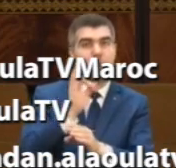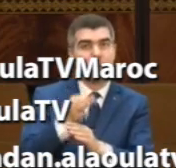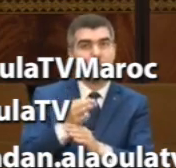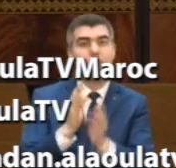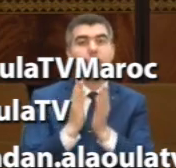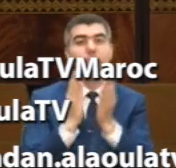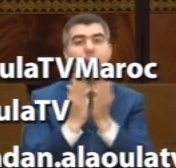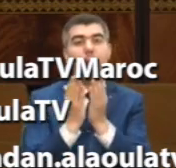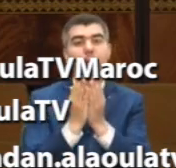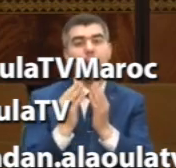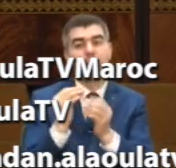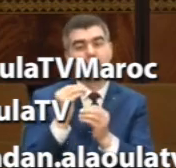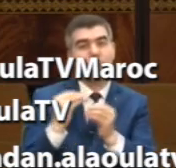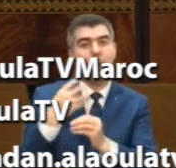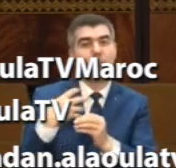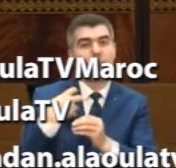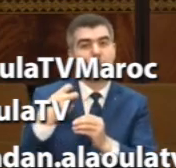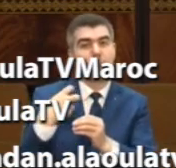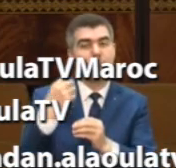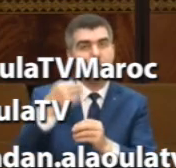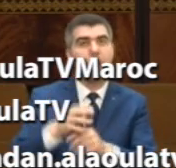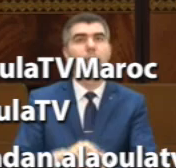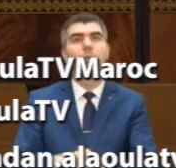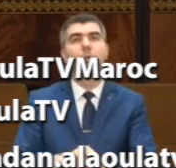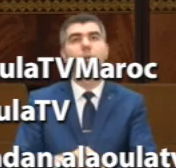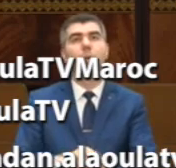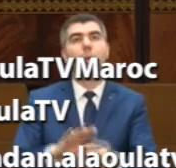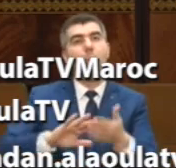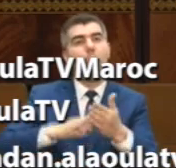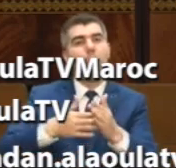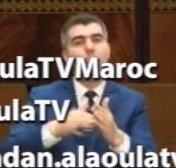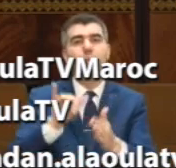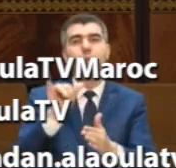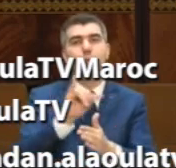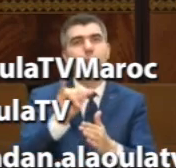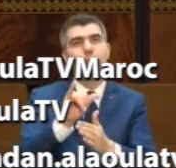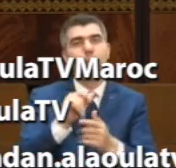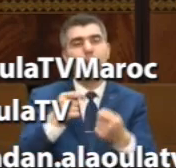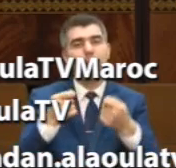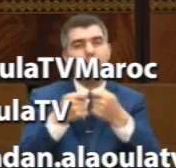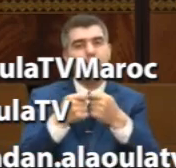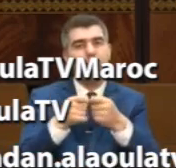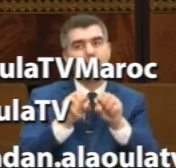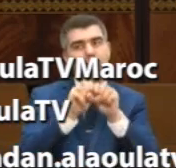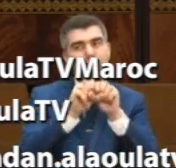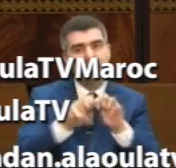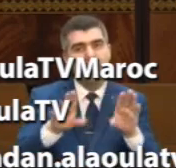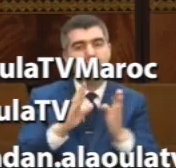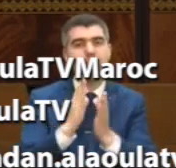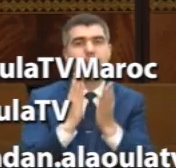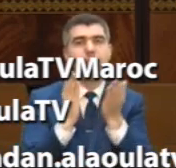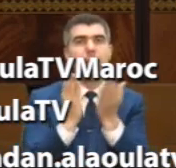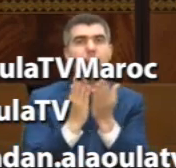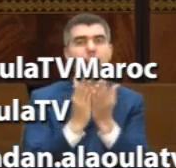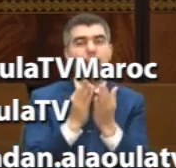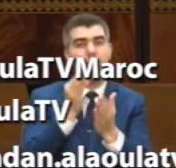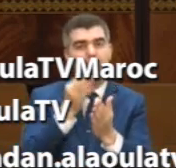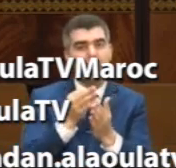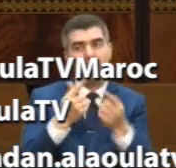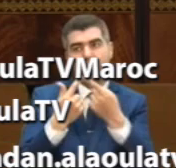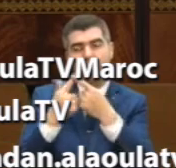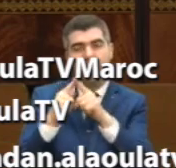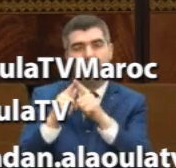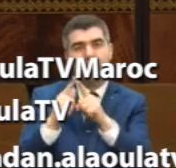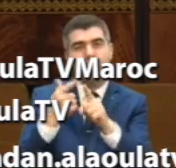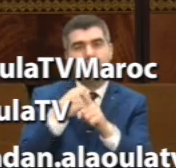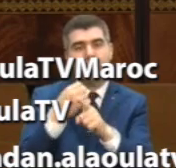المدارس الراقيه. على ضوء هذه المعطيات السيد الوزير، شنو درتوا لملائمه انتشار توزيع المؤسسات التعليميه للتوزيع